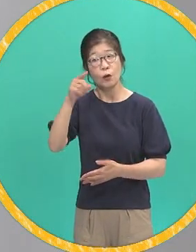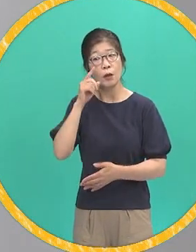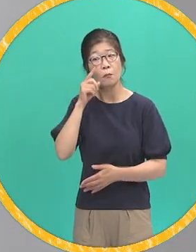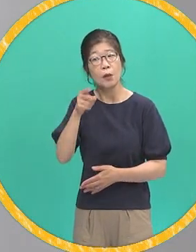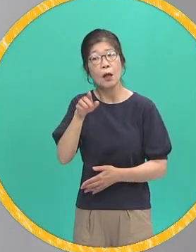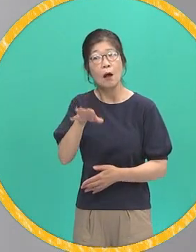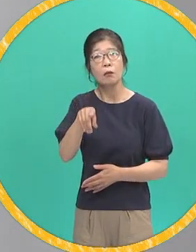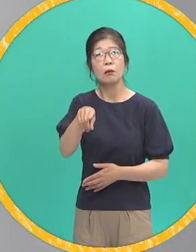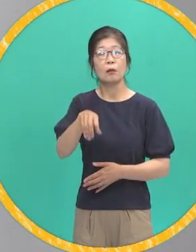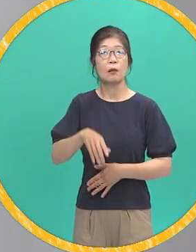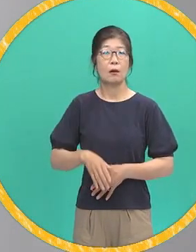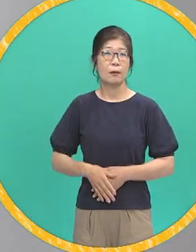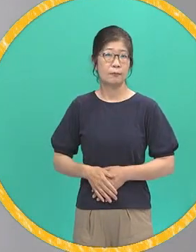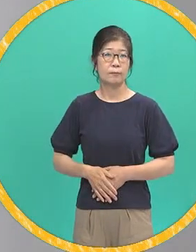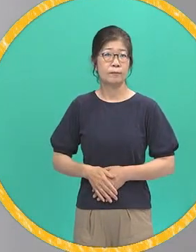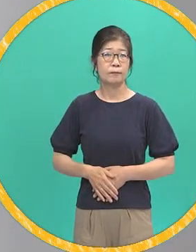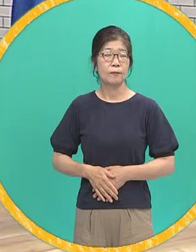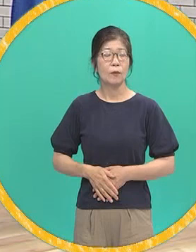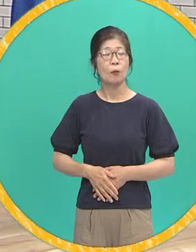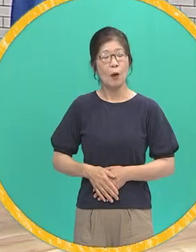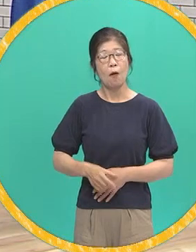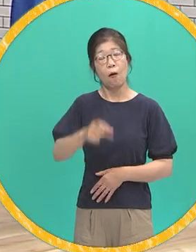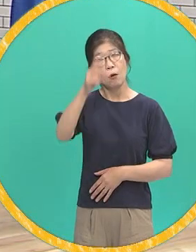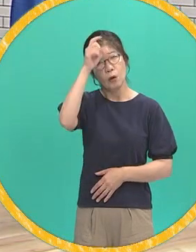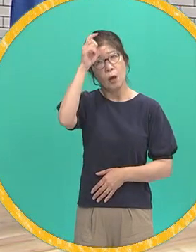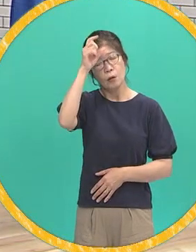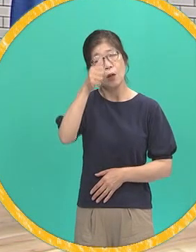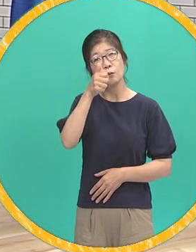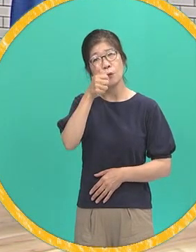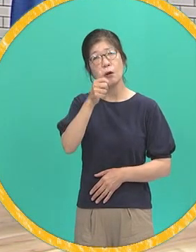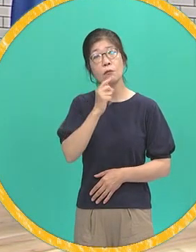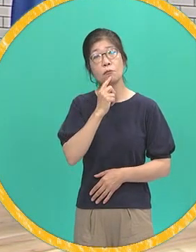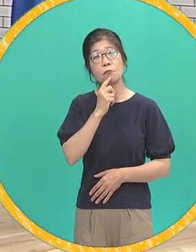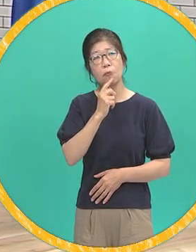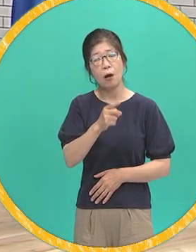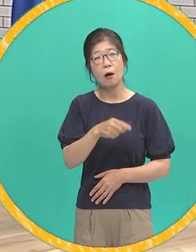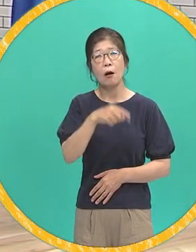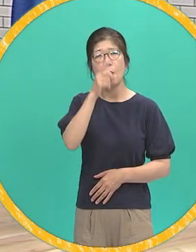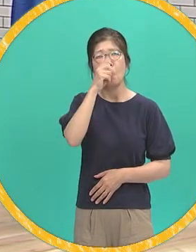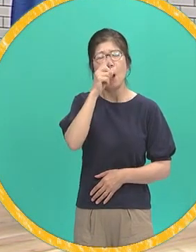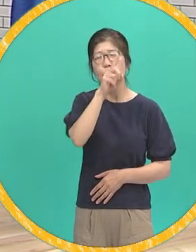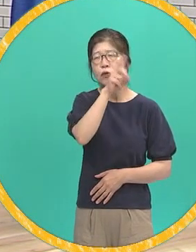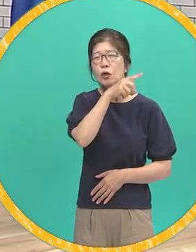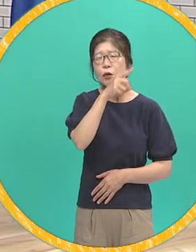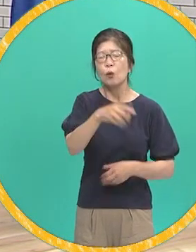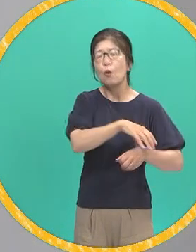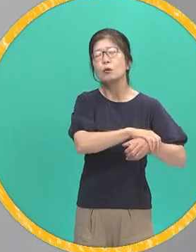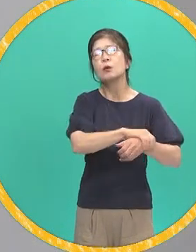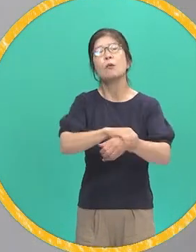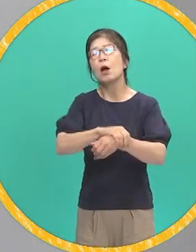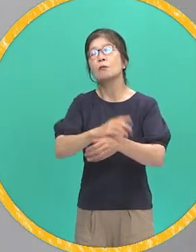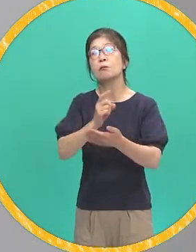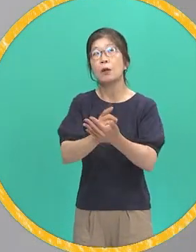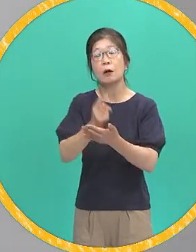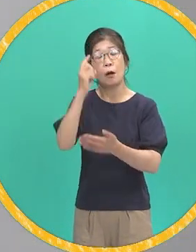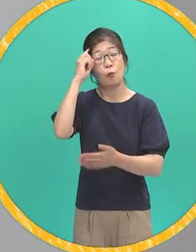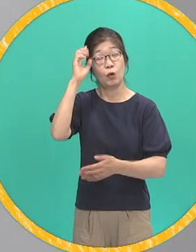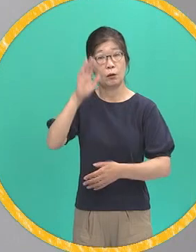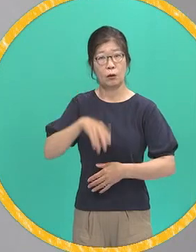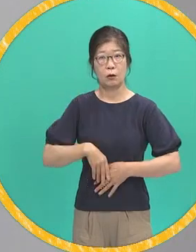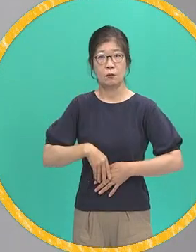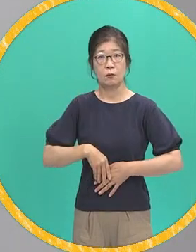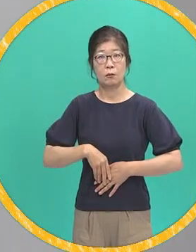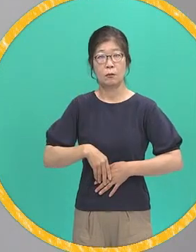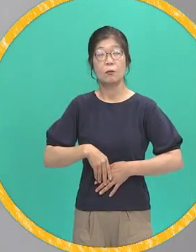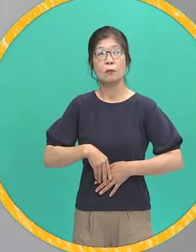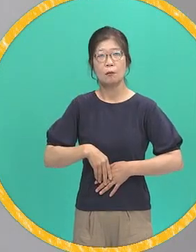自分でも見に行くようになって警察官は悪い人を捕まえるって今そういう大雑把なところしか思ってなかった